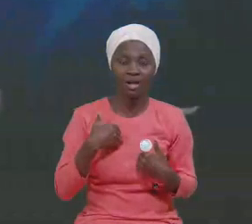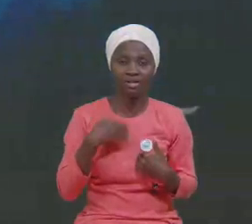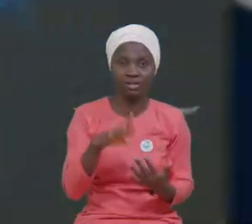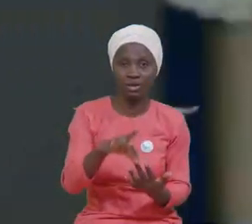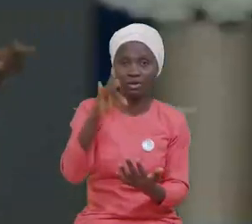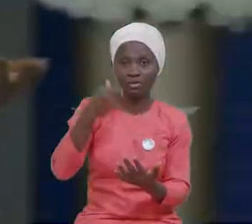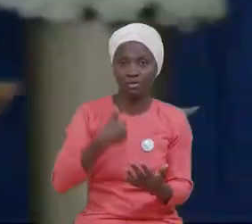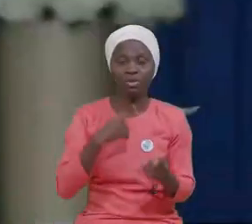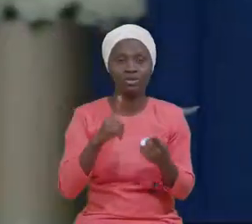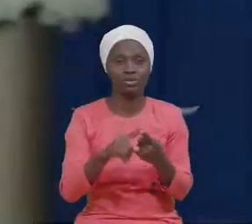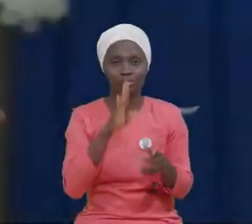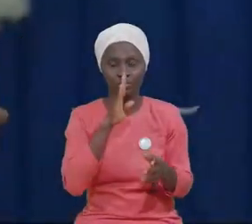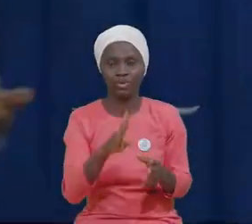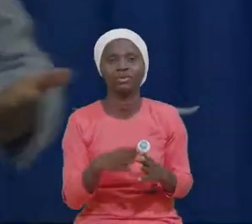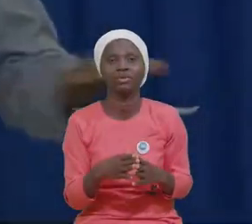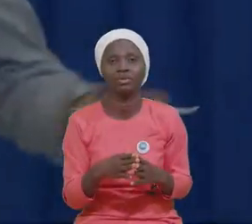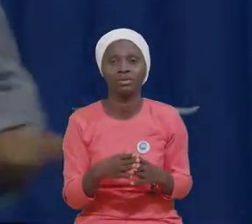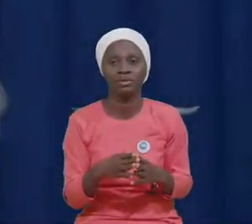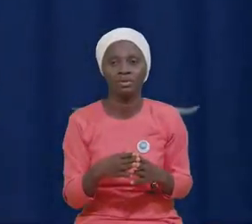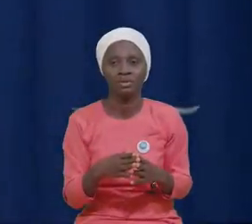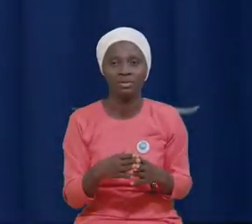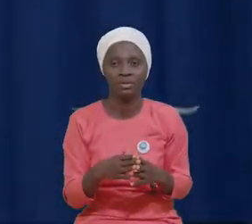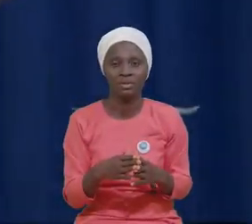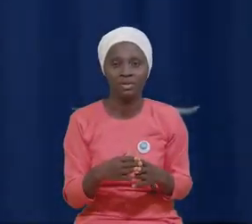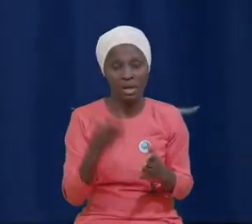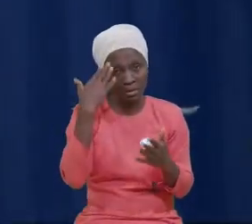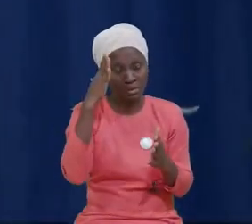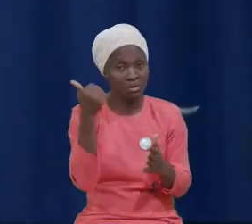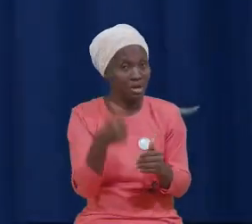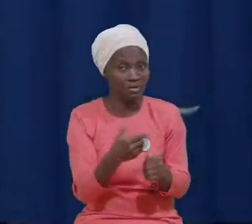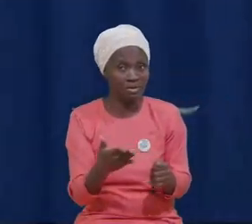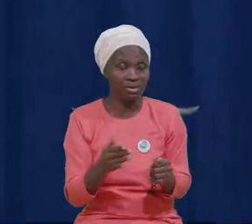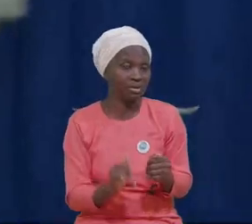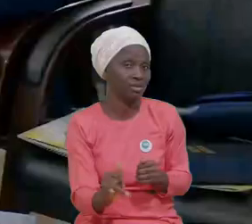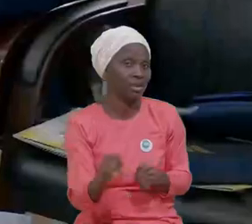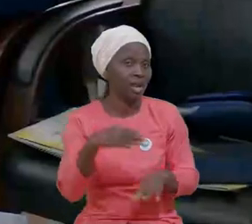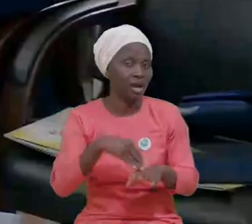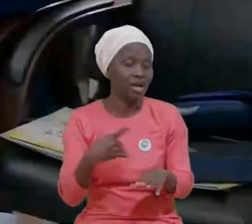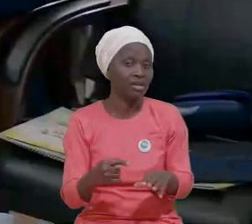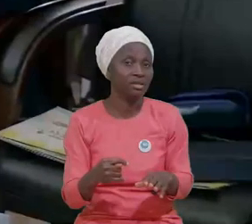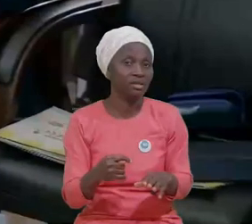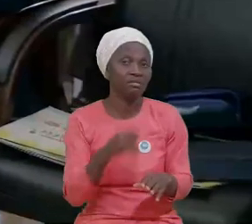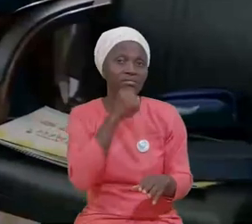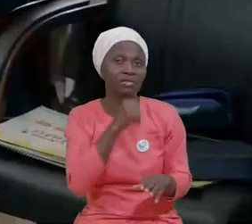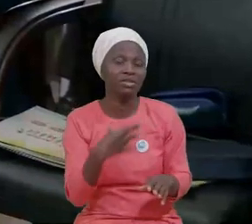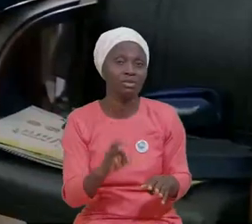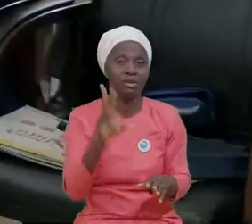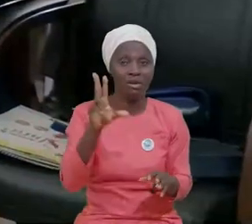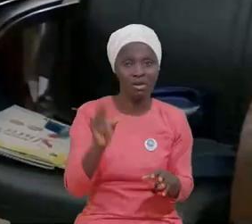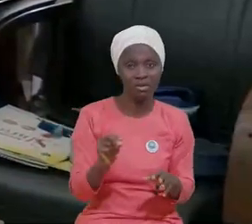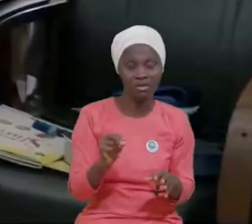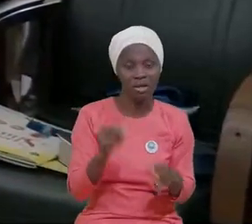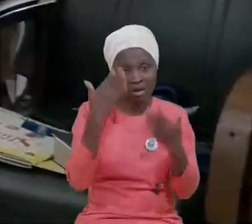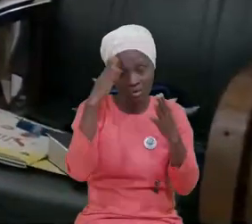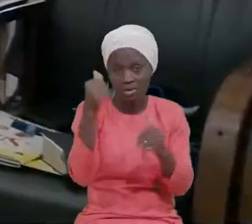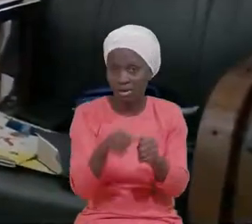sois. Peut-être j'ai 13, 12 ans, je n'ai pas encore tout fait. À l'âge de 30 ans, je ne connais pas encore tout.